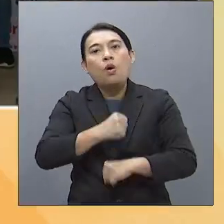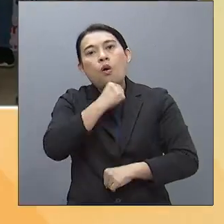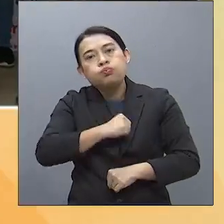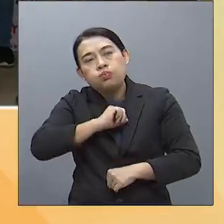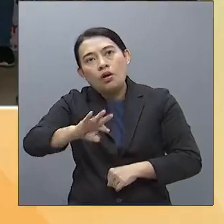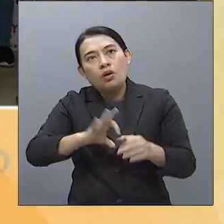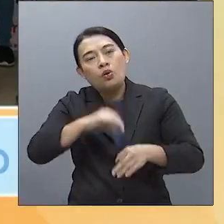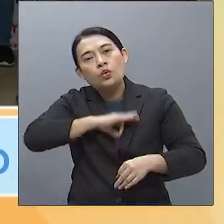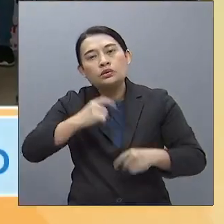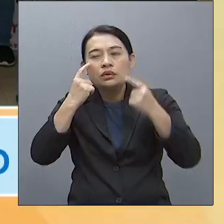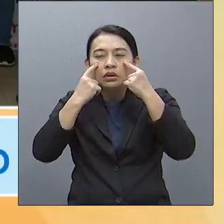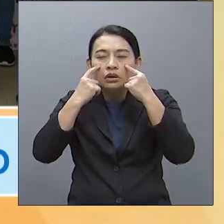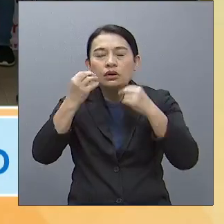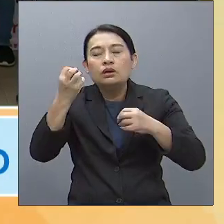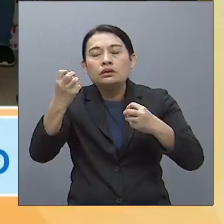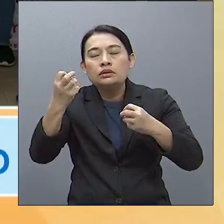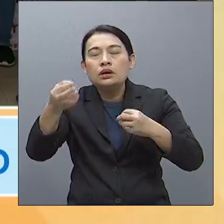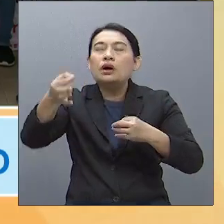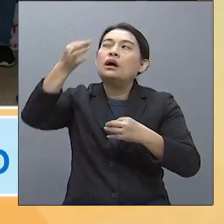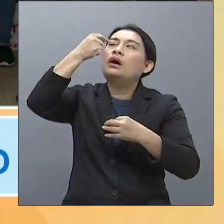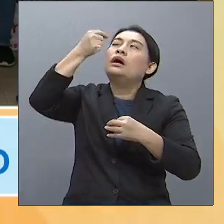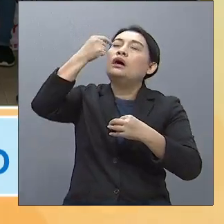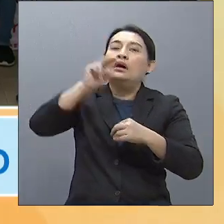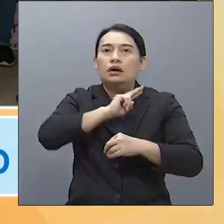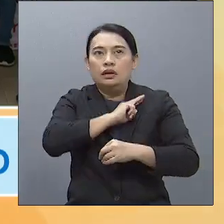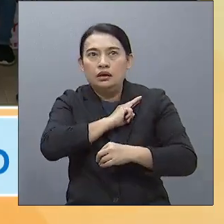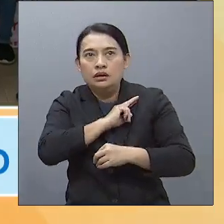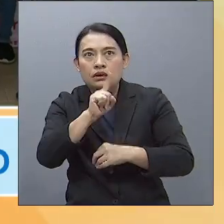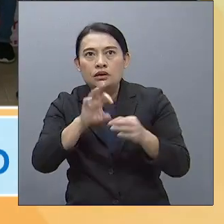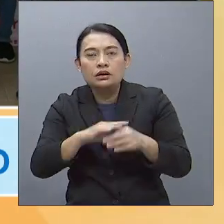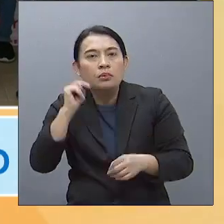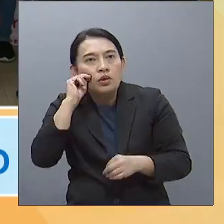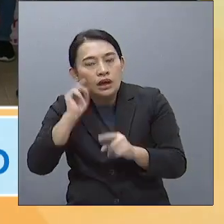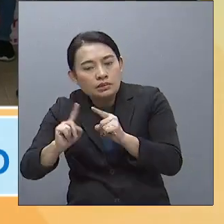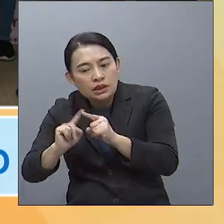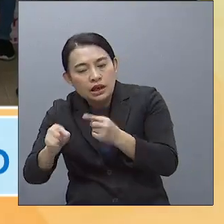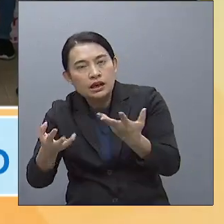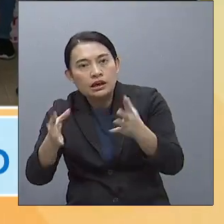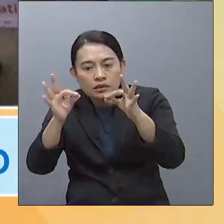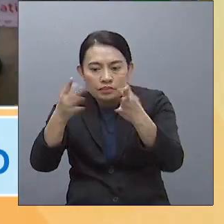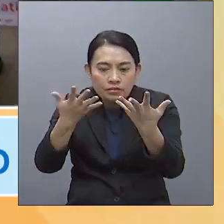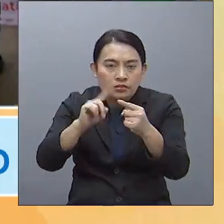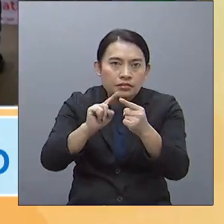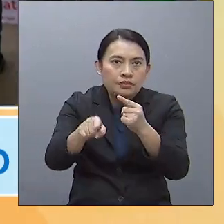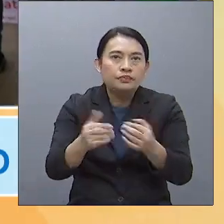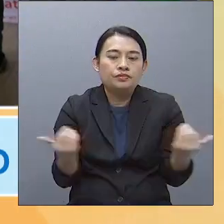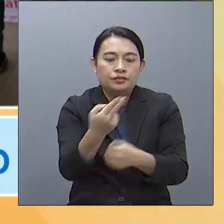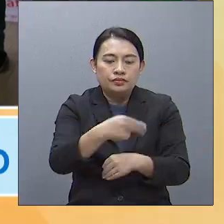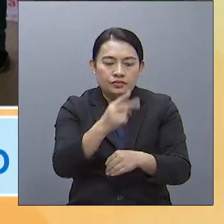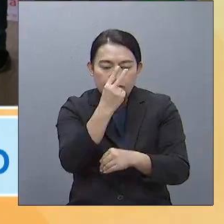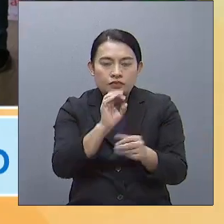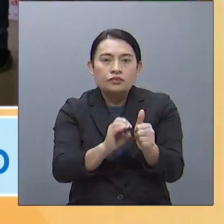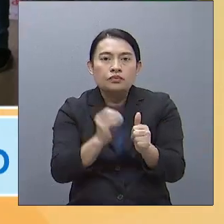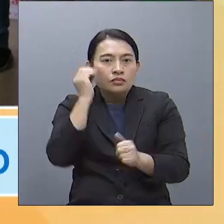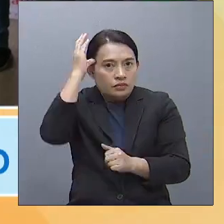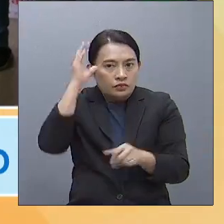นต้อหินเขาก็ไปซื้ออะไรมาหยอดเองโดยเฉพาะอย่างยิ่งเราเคยได้ยินข่าวน้ำหมักต่าง ๆอันนี ้ลูกหลานอ่ะเราก็ต้องให้องค์ความรู้แล้